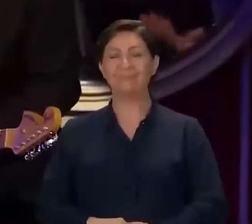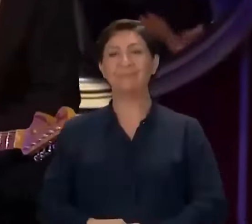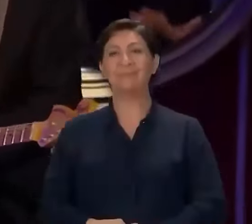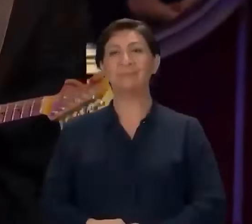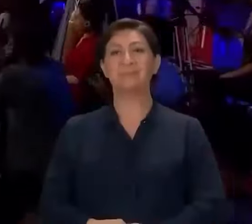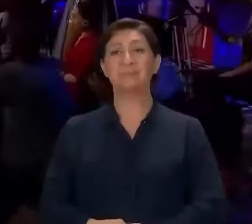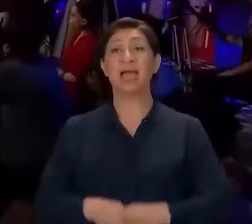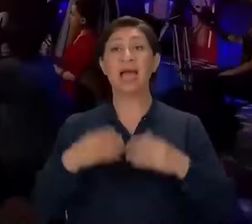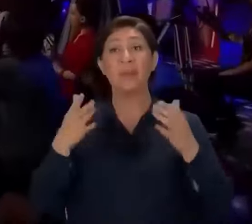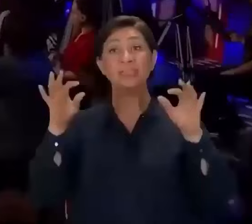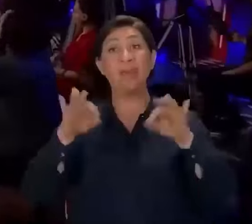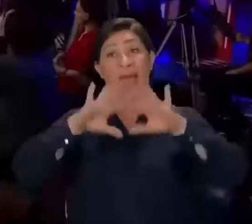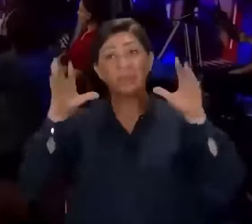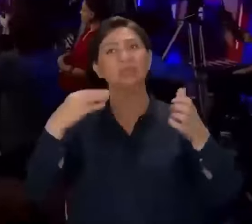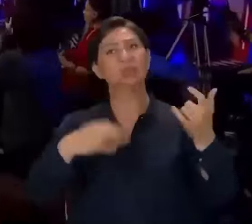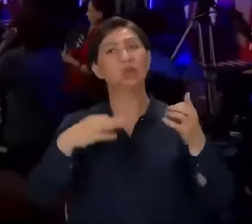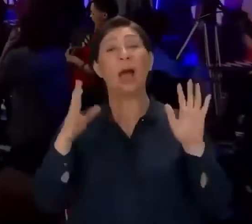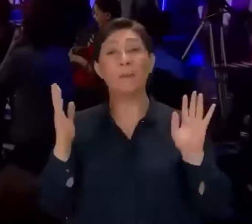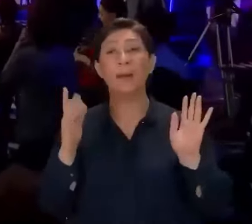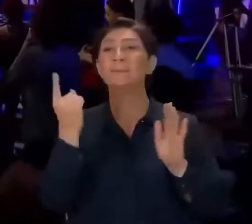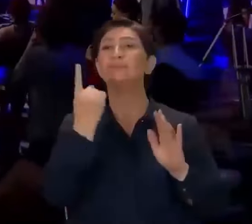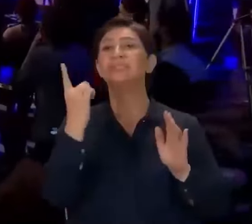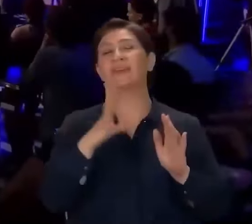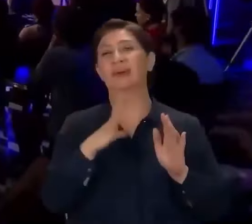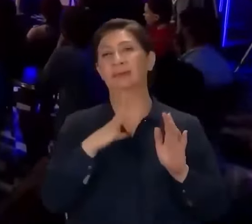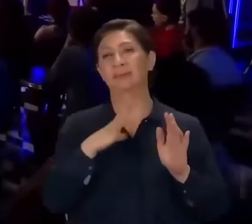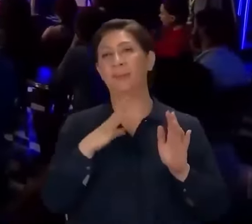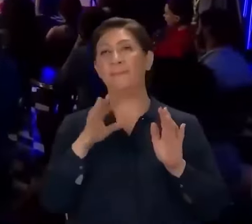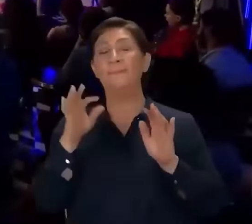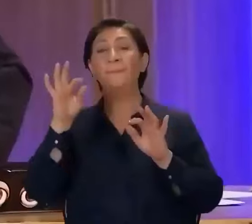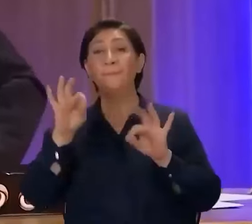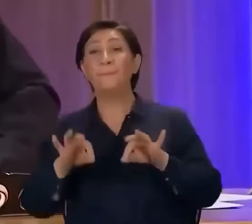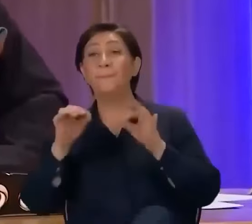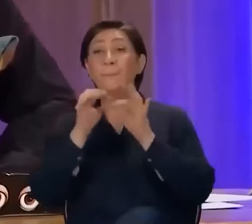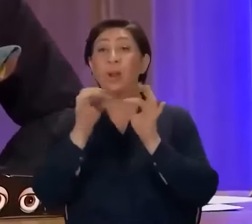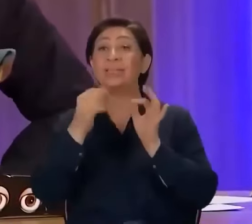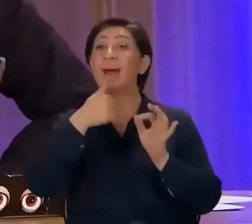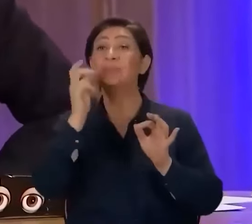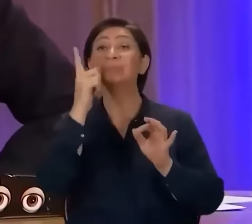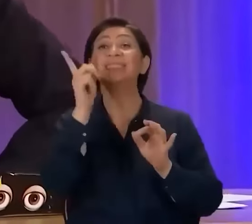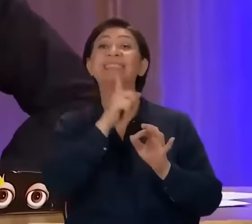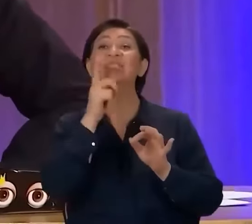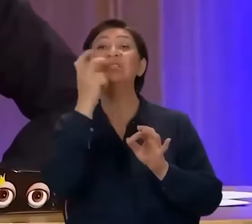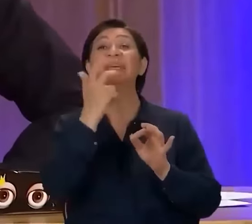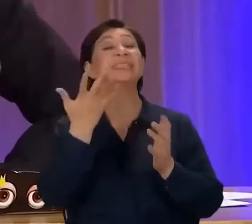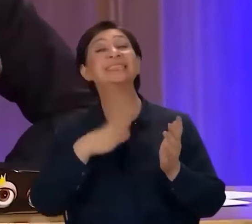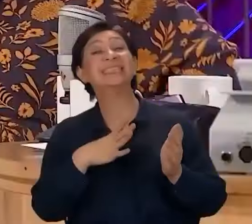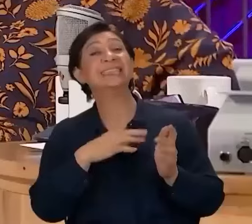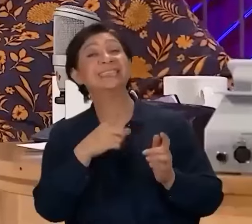Şimdi ama her şey çalıyor ama bir şey var. Şimdi hemen Bülent abiden bir İngilizce şarkı ne